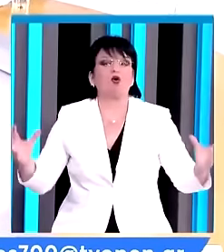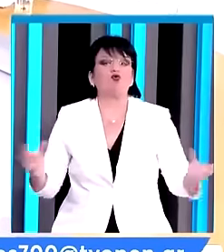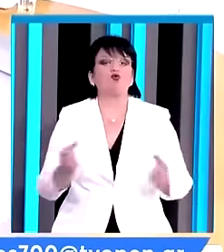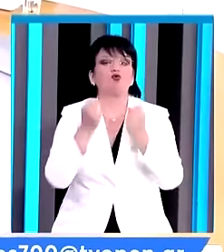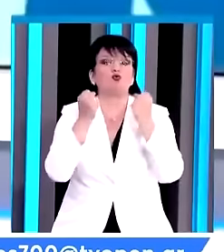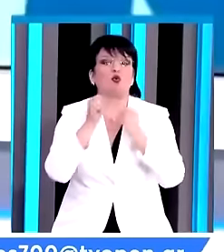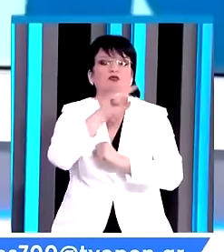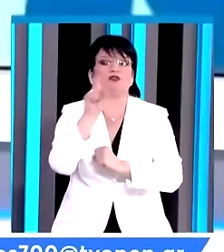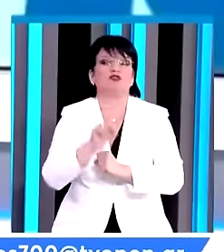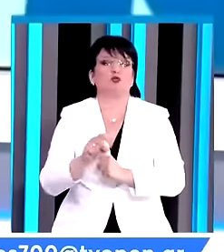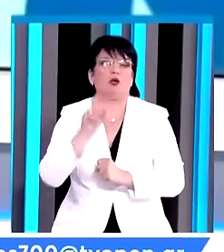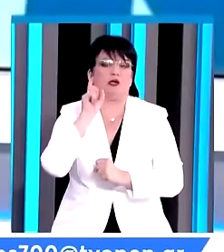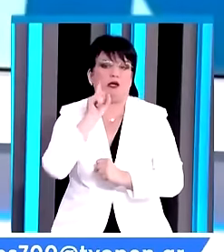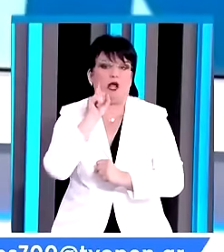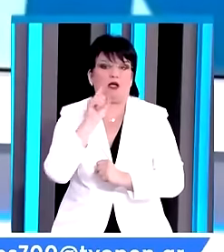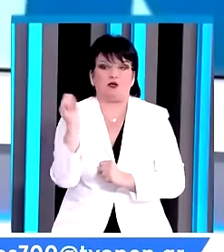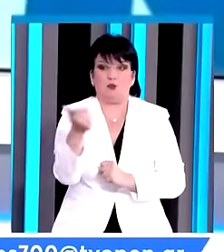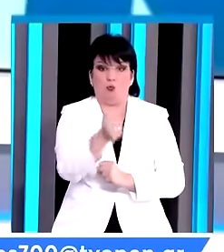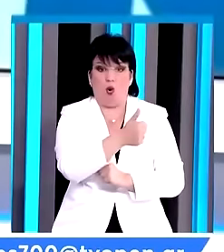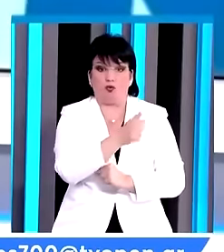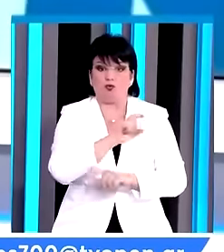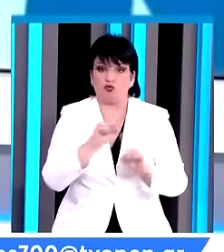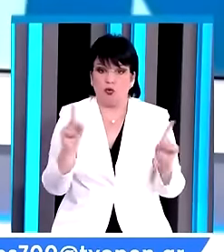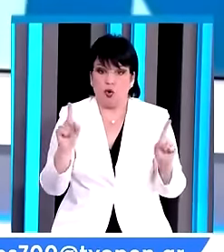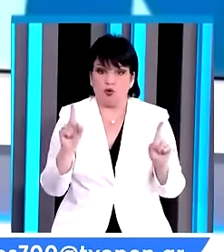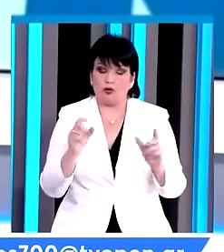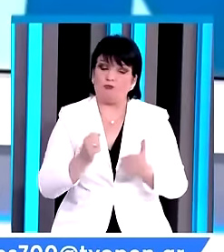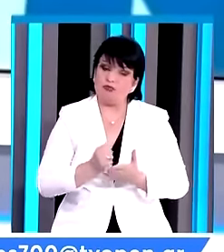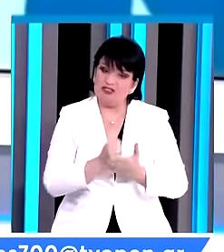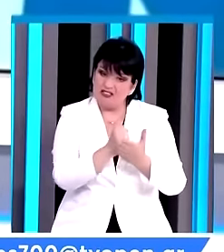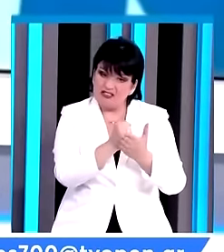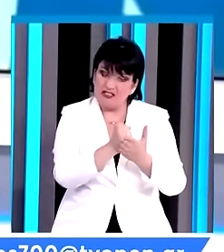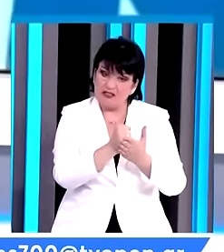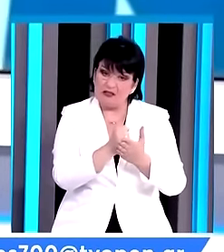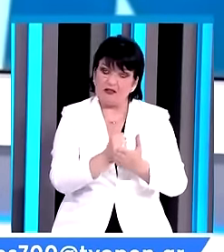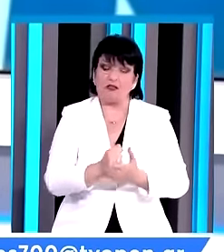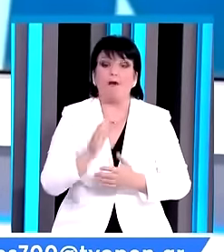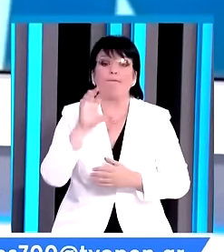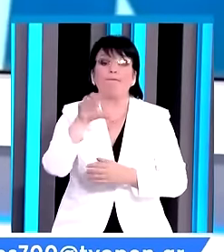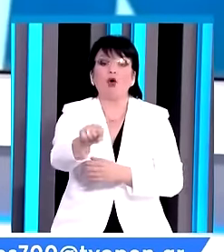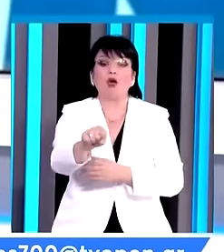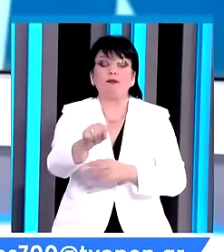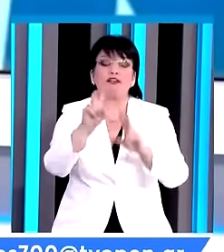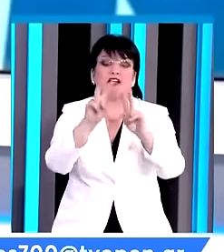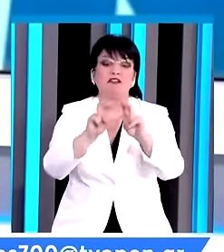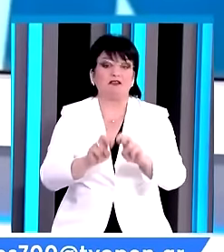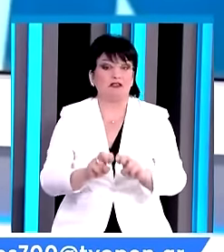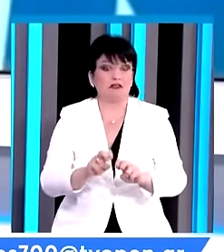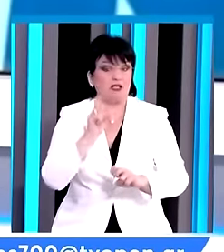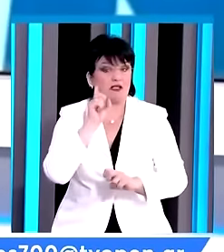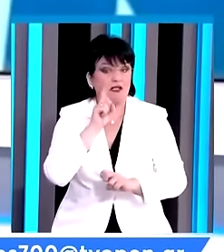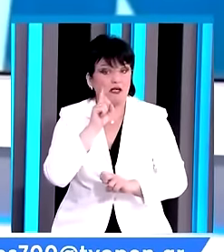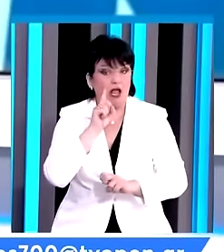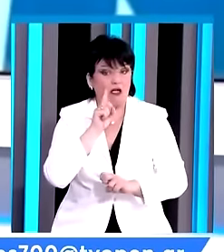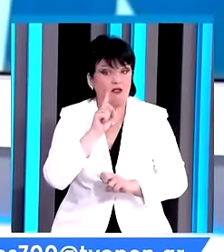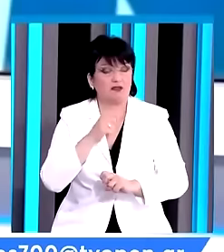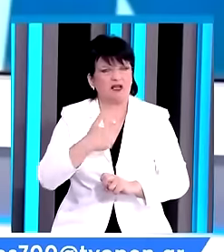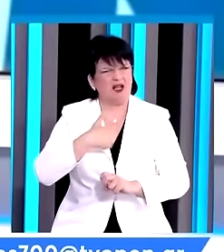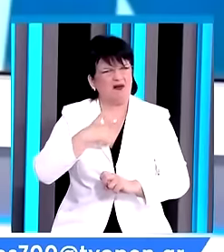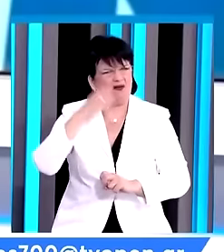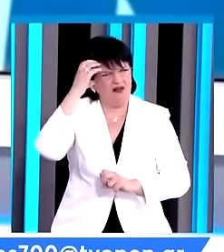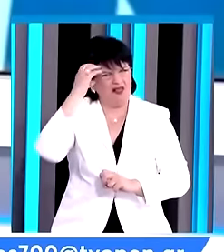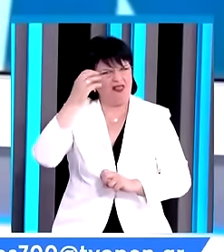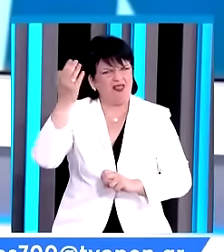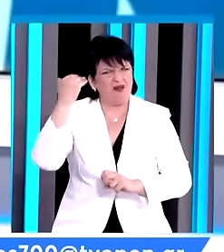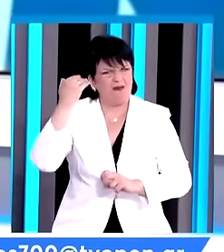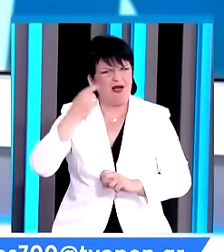τους. Η υγεία δεν είναι μόνο τα νοσοκομεία, είναι και τα νοσοκομεία. Η υγεία είναι και οι προληπτικές εξετάσεις, χρηματοδοτούνται από το Ταμείο Ανάκαμψης. Όταν πήγα,